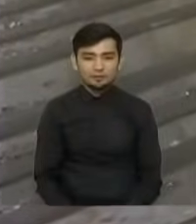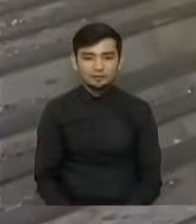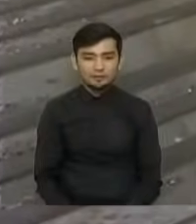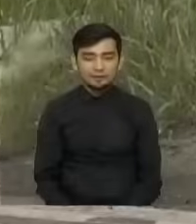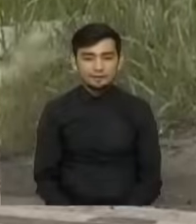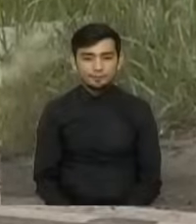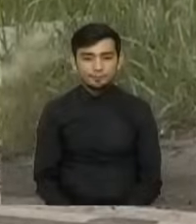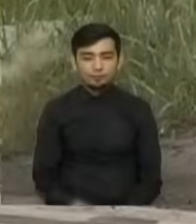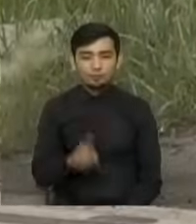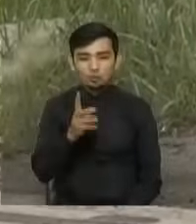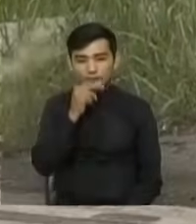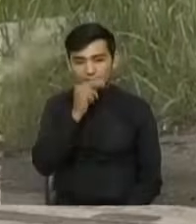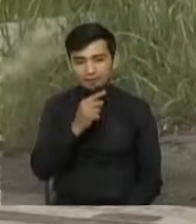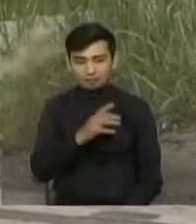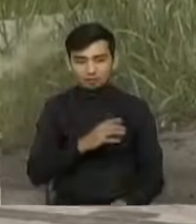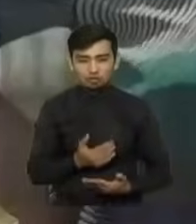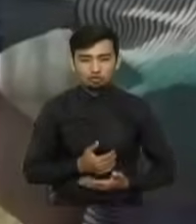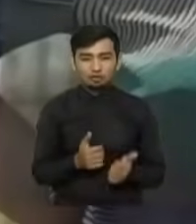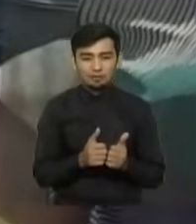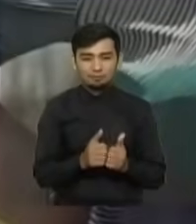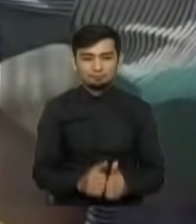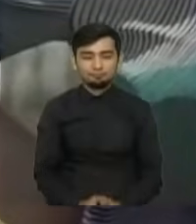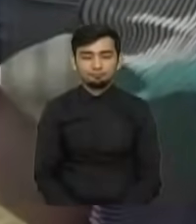разорения кого винят местные